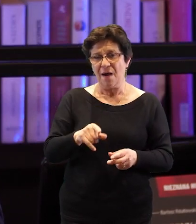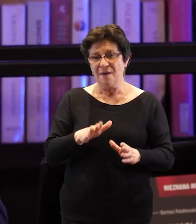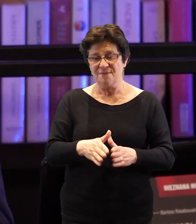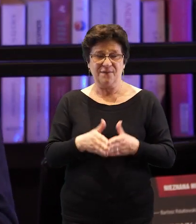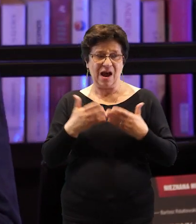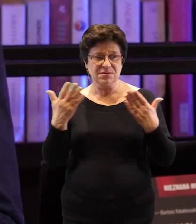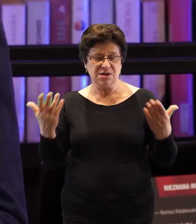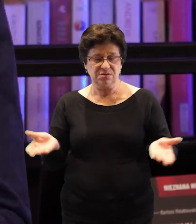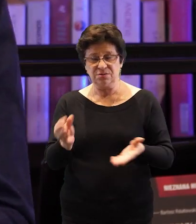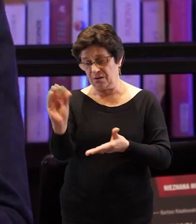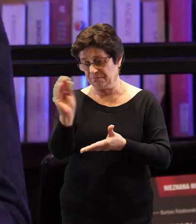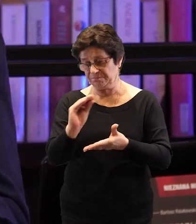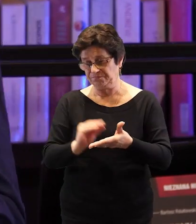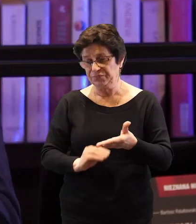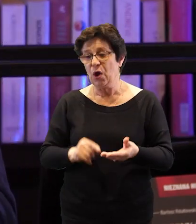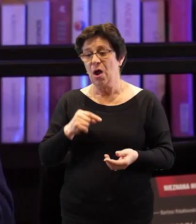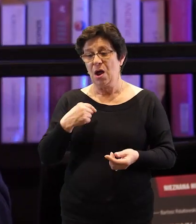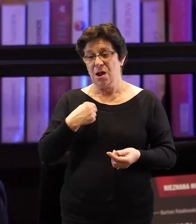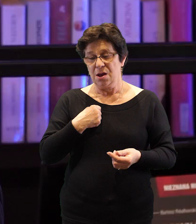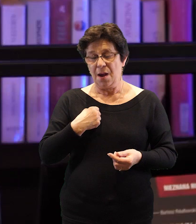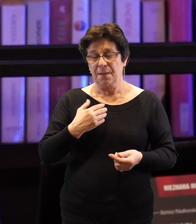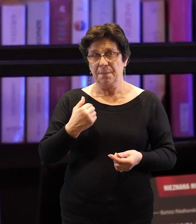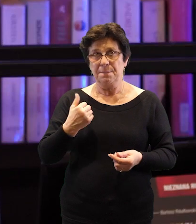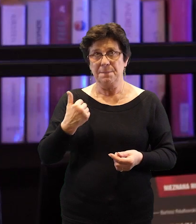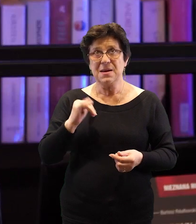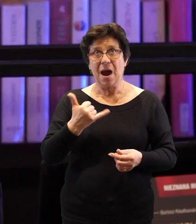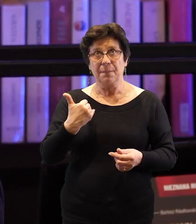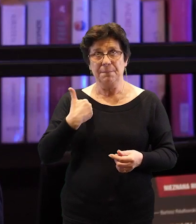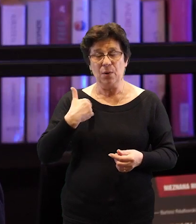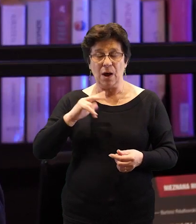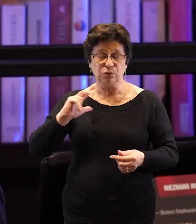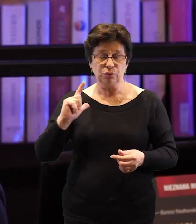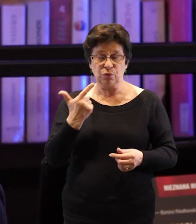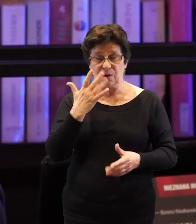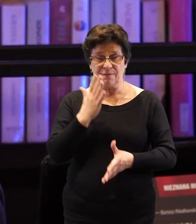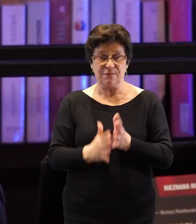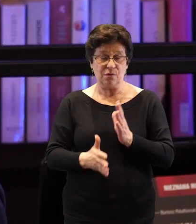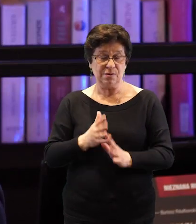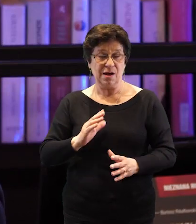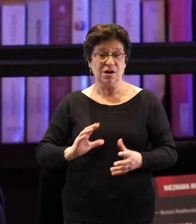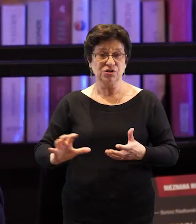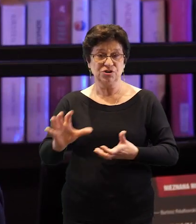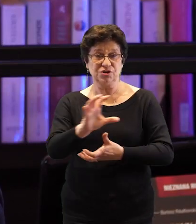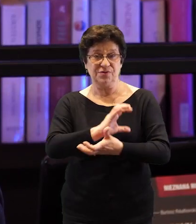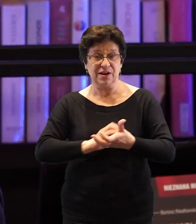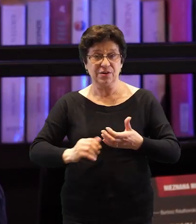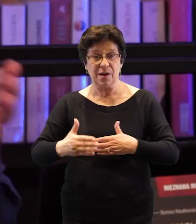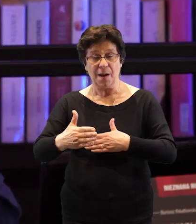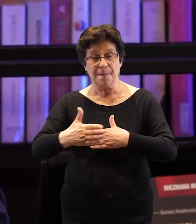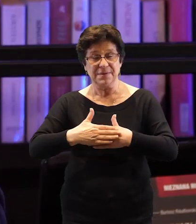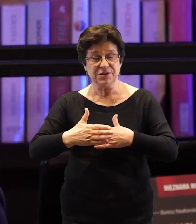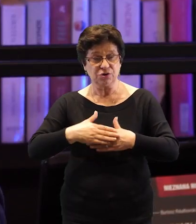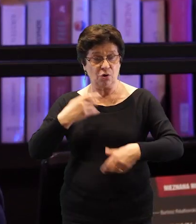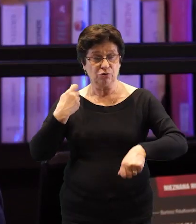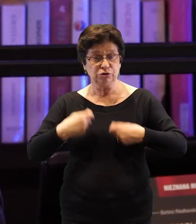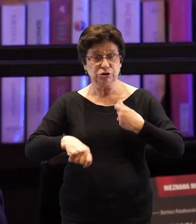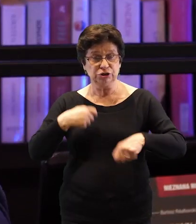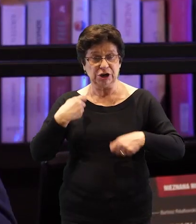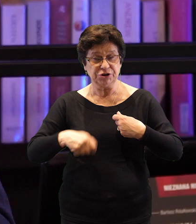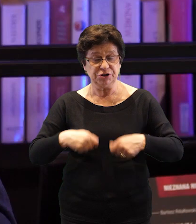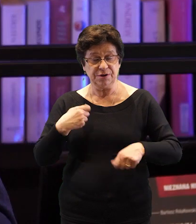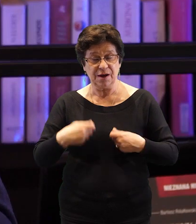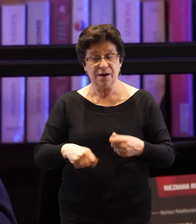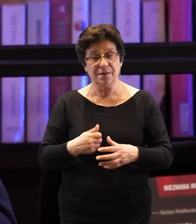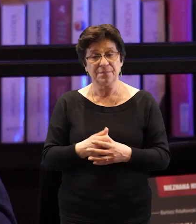przynajmniej kilkunastu, że on w trakcie II wojny światowej w rejonie między innymi Szczecina, obecna